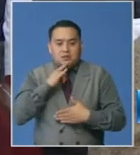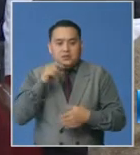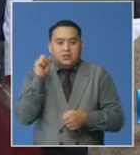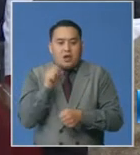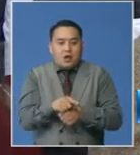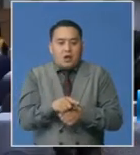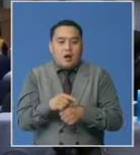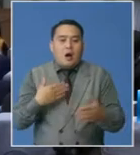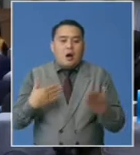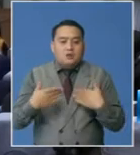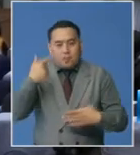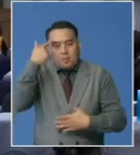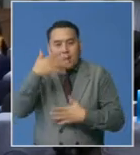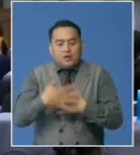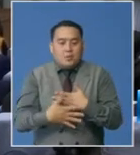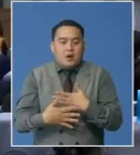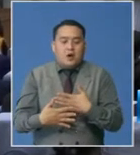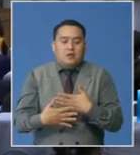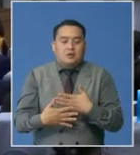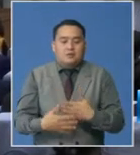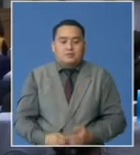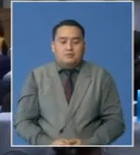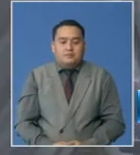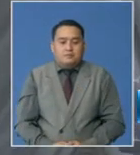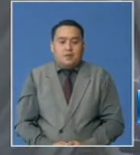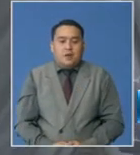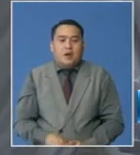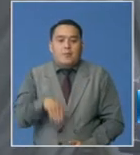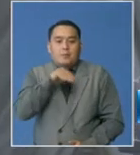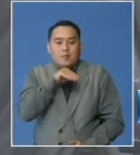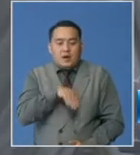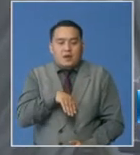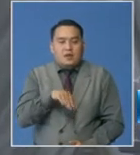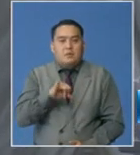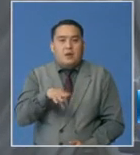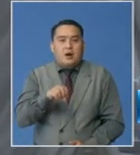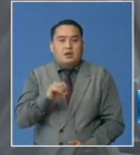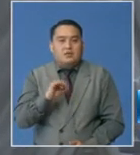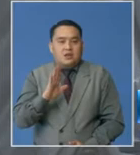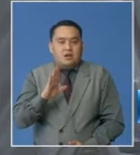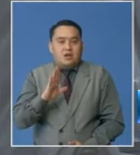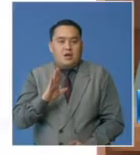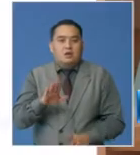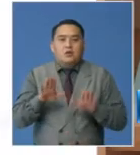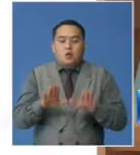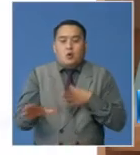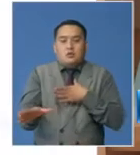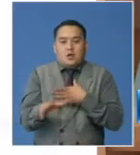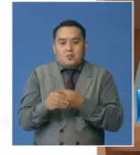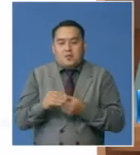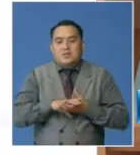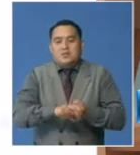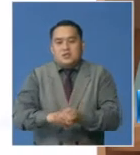задача – отнестись с пониманием к грядущим переменам. Житосовский профессор Муратбек Имангазинов считает, только совместными